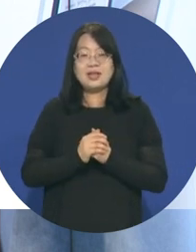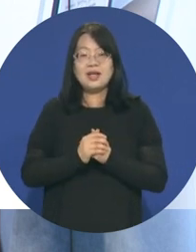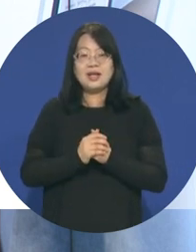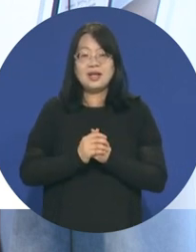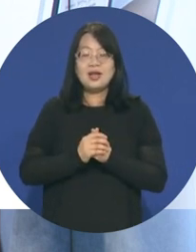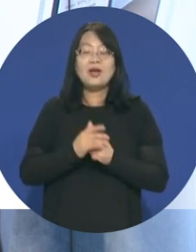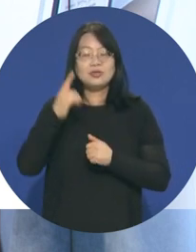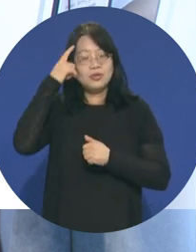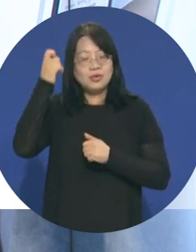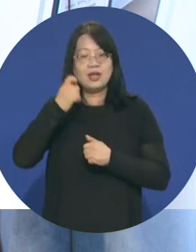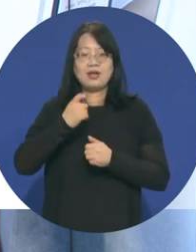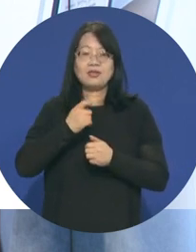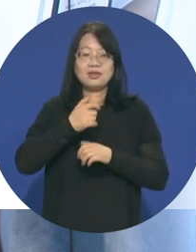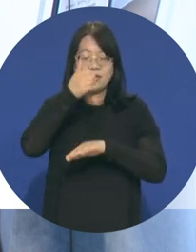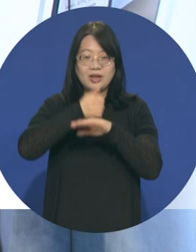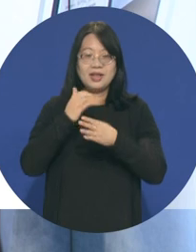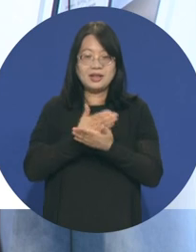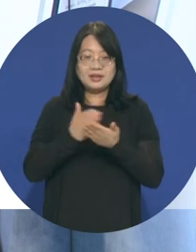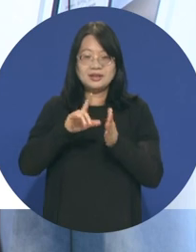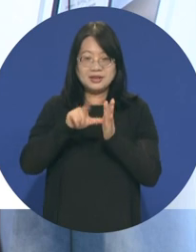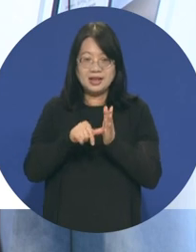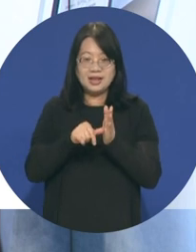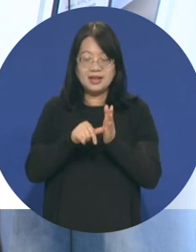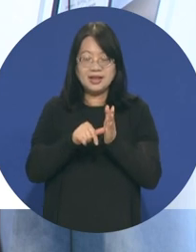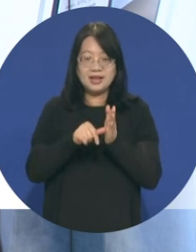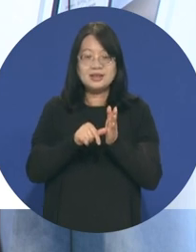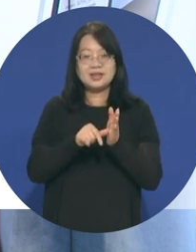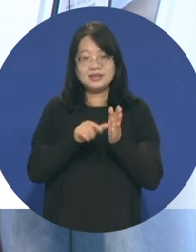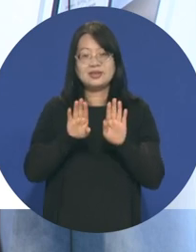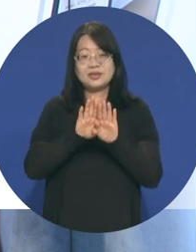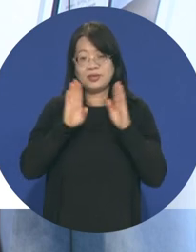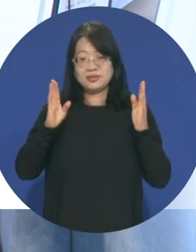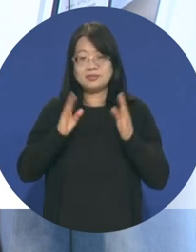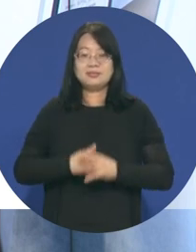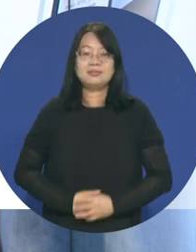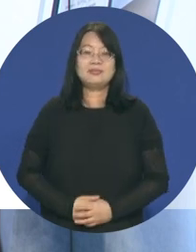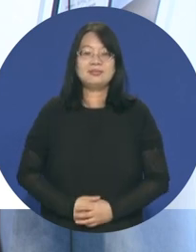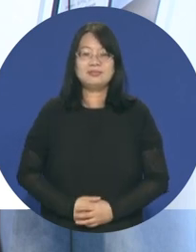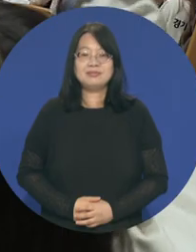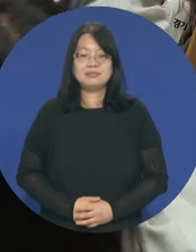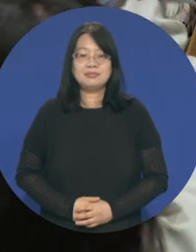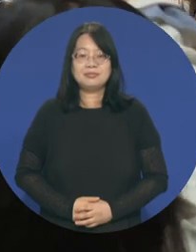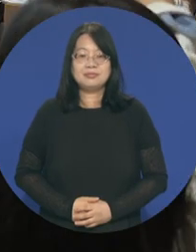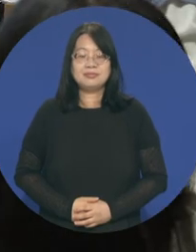열었습니다. 꿈과 열정이 가득한 현장을 이슬비 기자가 다녀왔습니다.